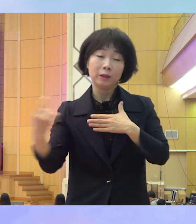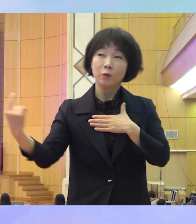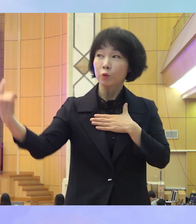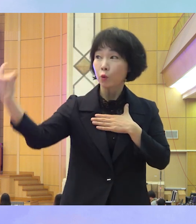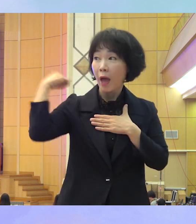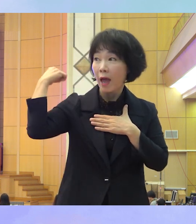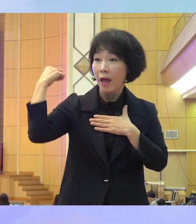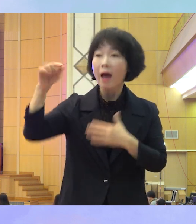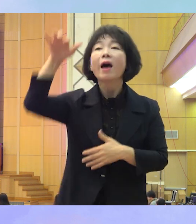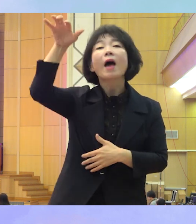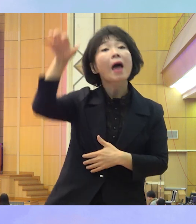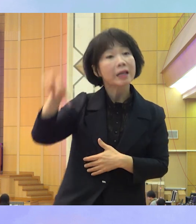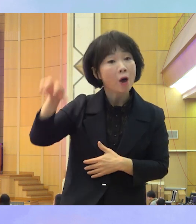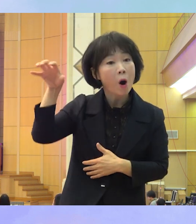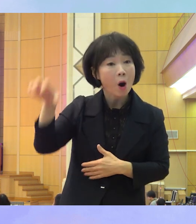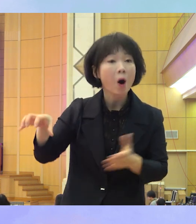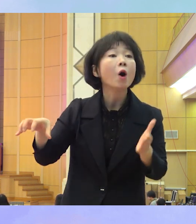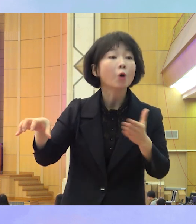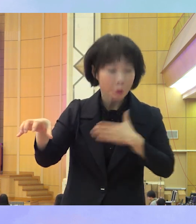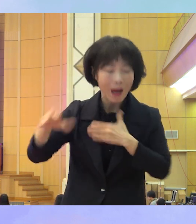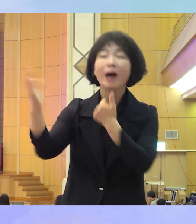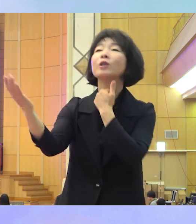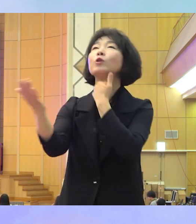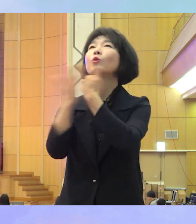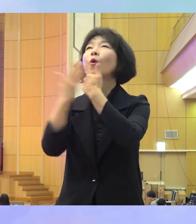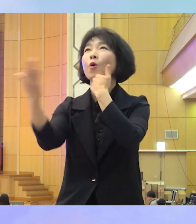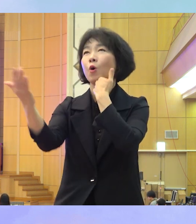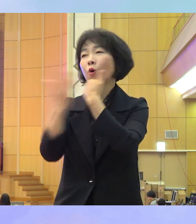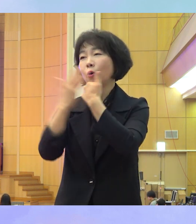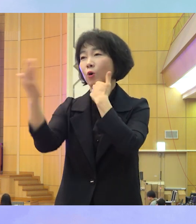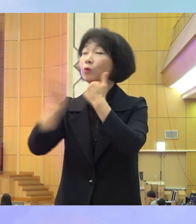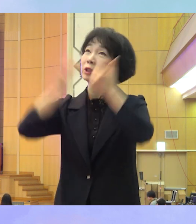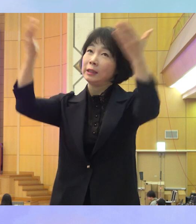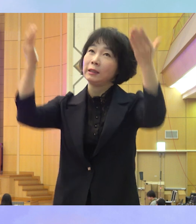나의 등 뒤에서 나를